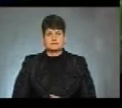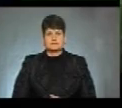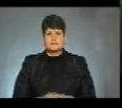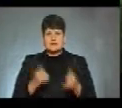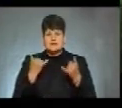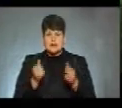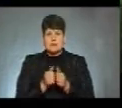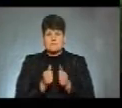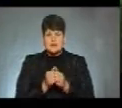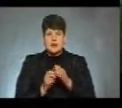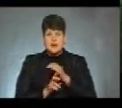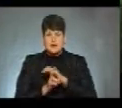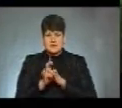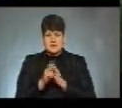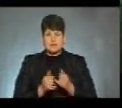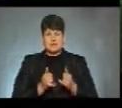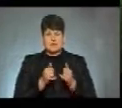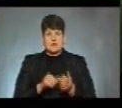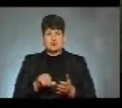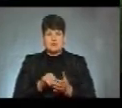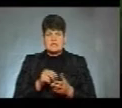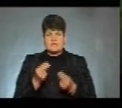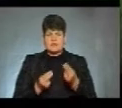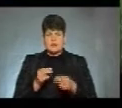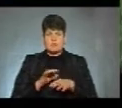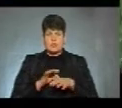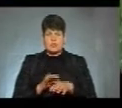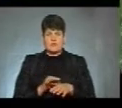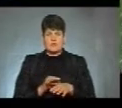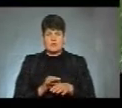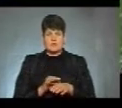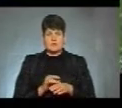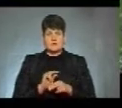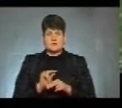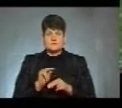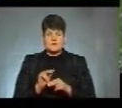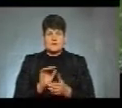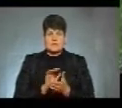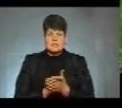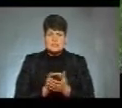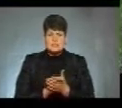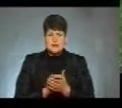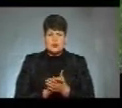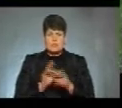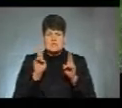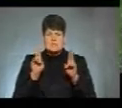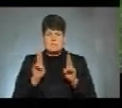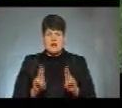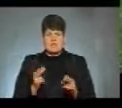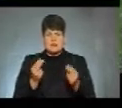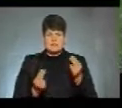Зараз біля каплички для учасників гри проводять гутірку та знайомлять із правилами змагань.